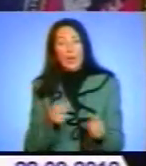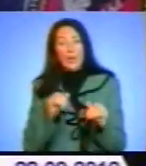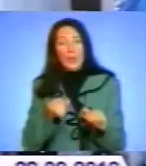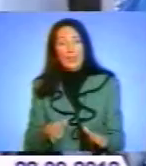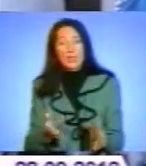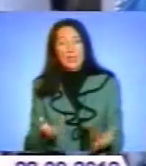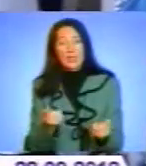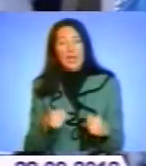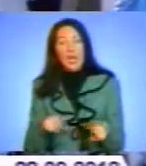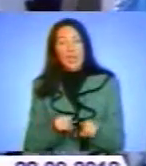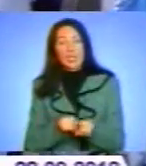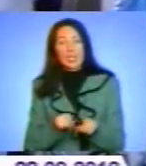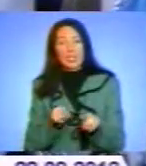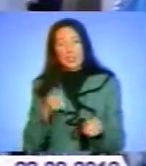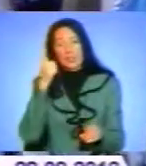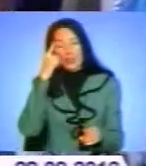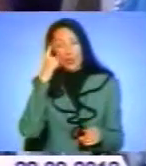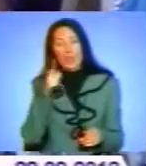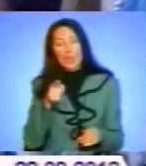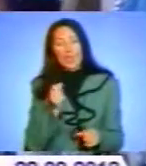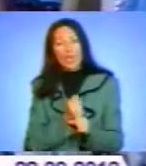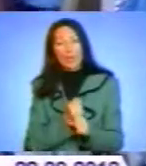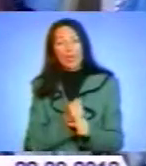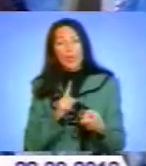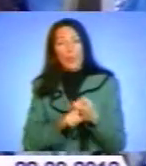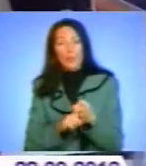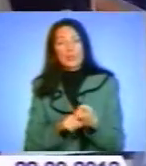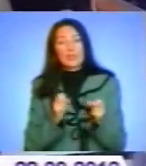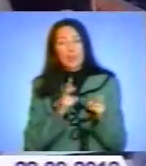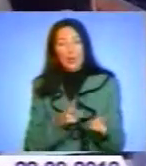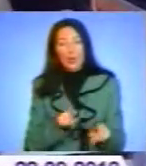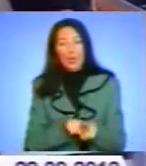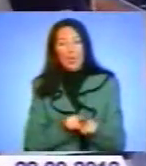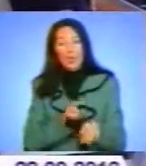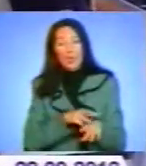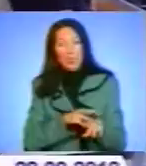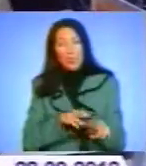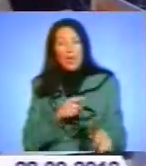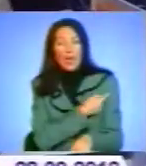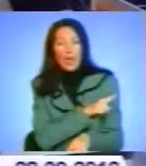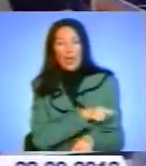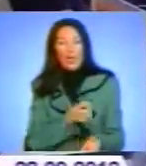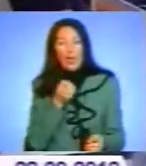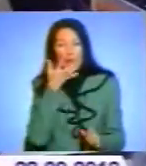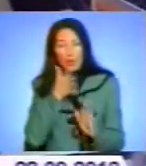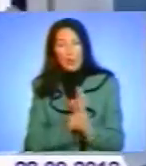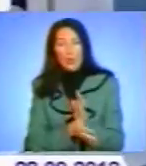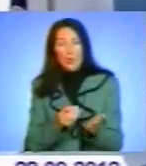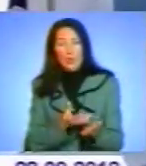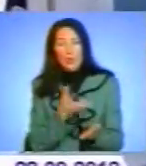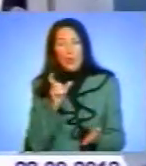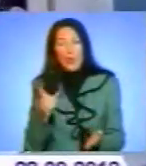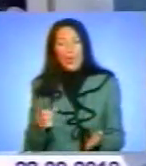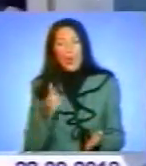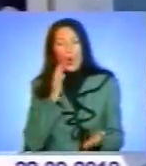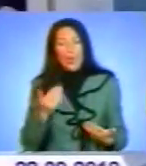рішення свідомо, адже їхня робота постійно пов'язана з ризиком. Тому міліціонери, як і медики, добре розуміють ціну людського життя. Почувши про